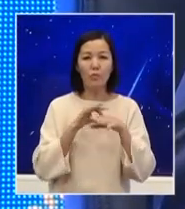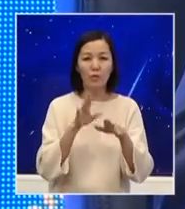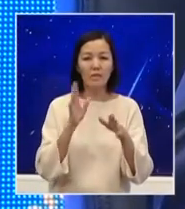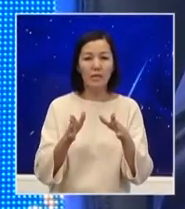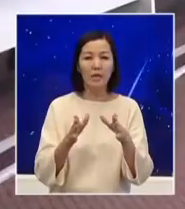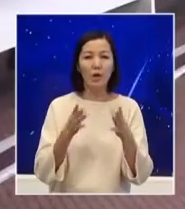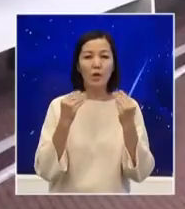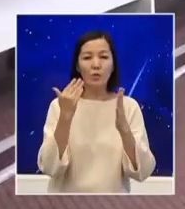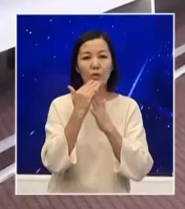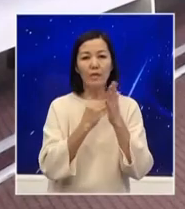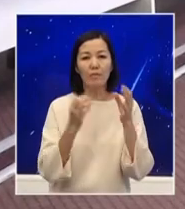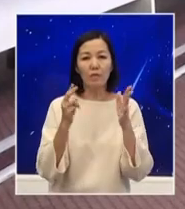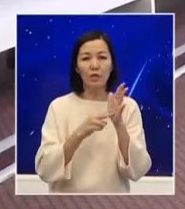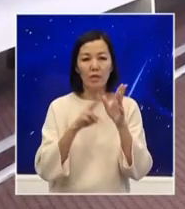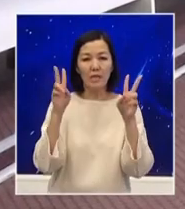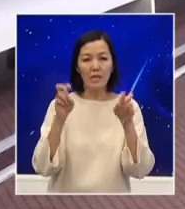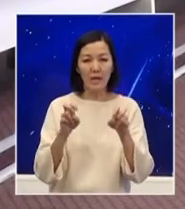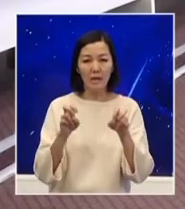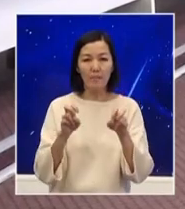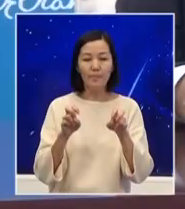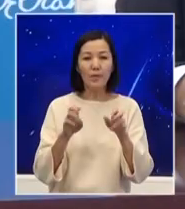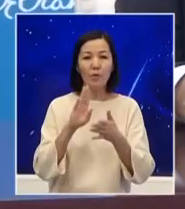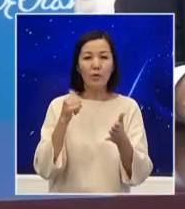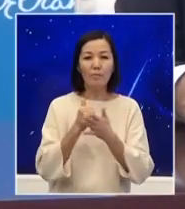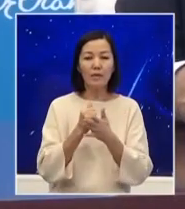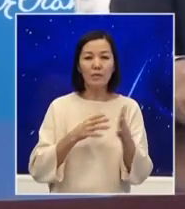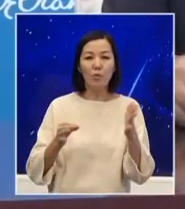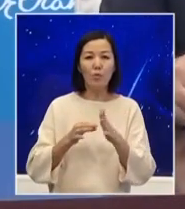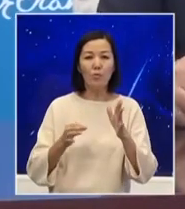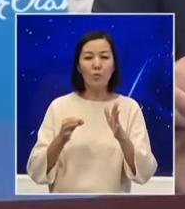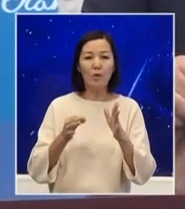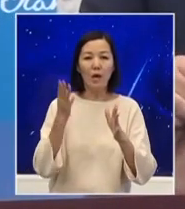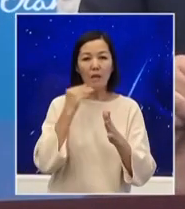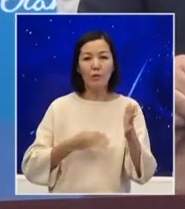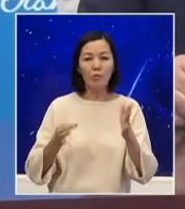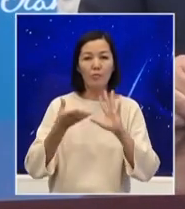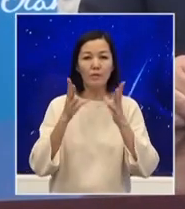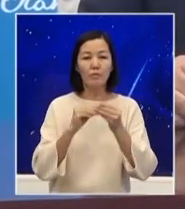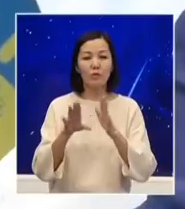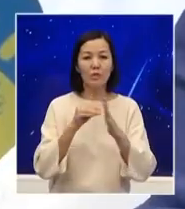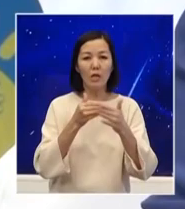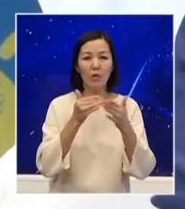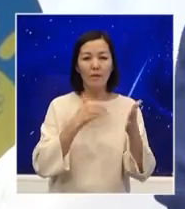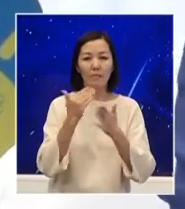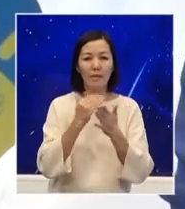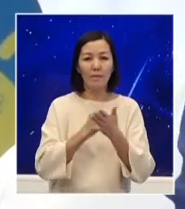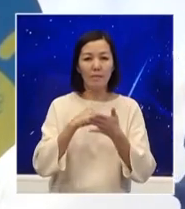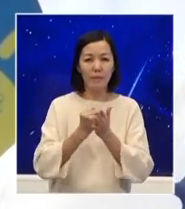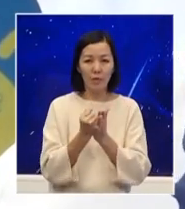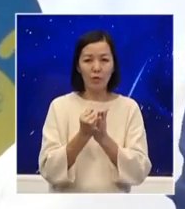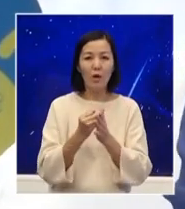қараша күні өткізілмек. Күн тәртібінде 7 мәселе қаралады. Оның бастысы Алматы облысы бойынша сайлау алды бағдарламасын